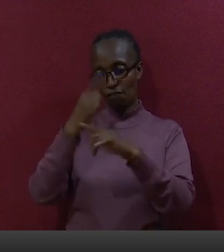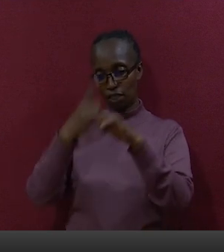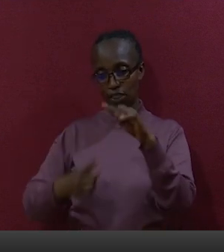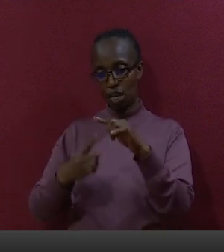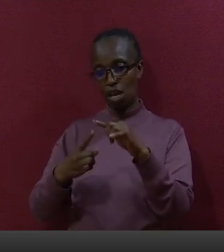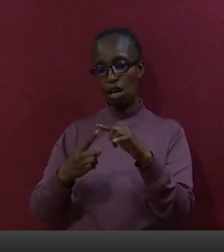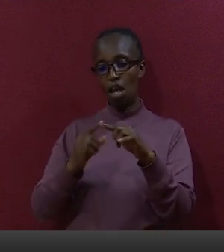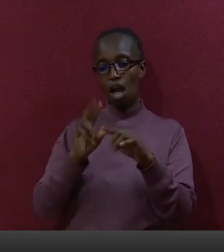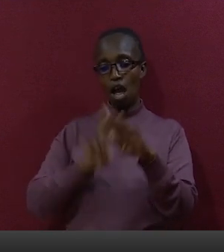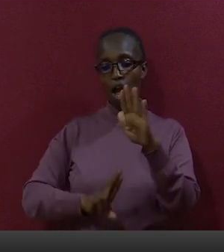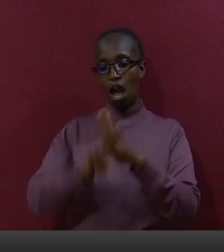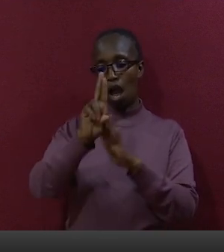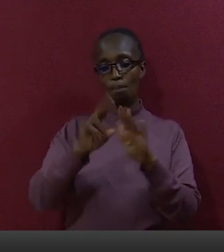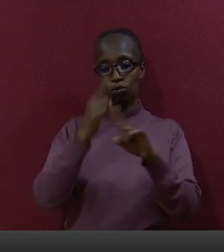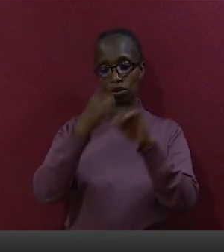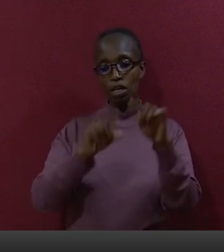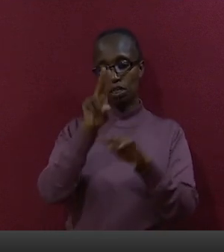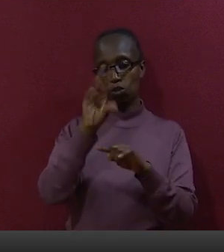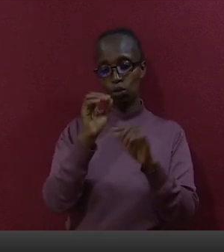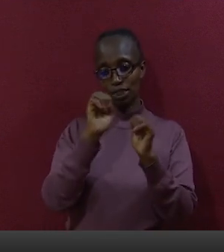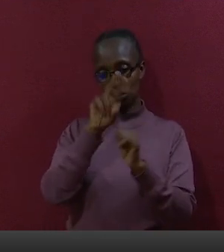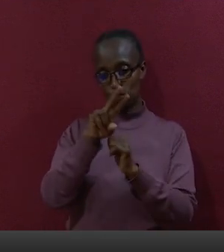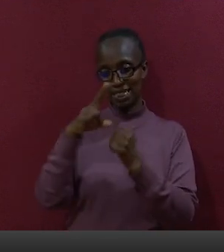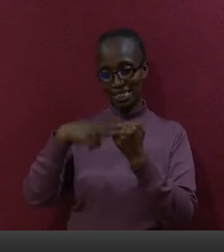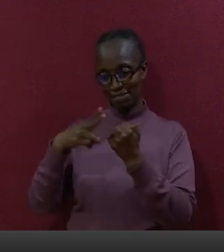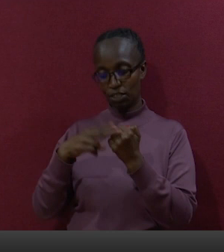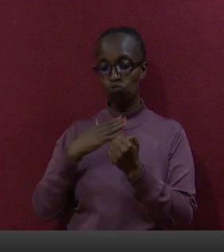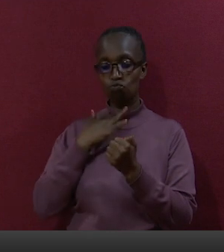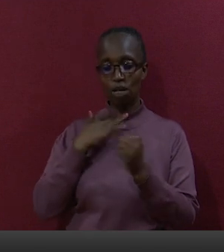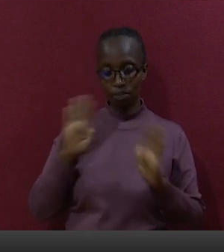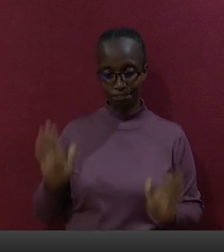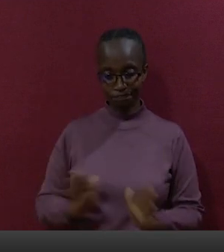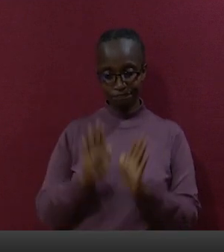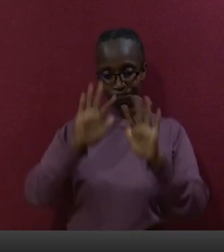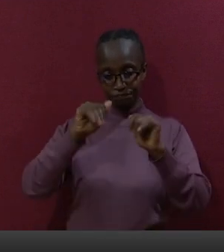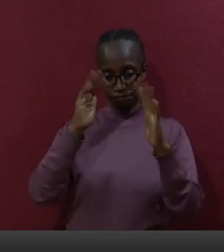61 million bags annually between this year all the way to